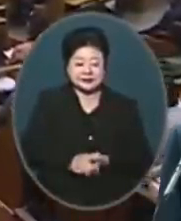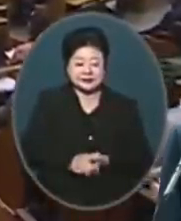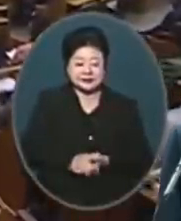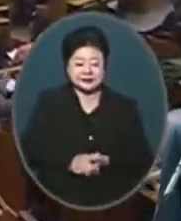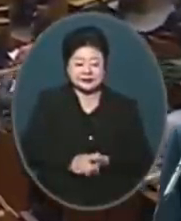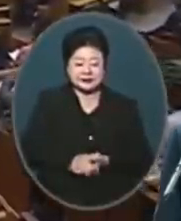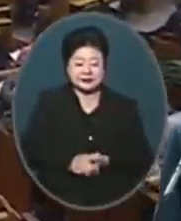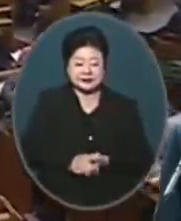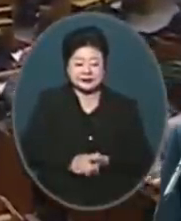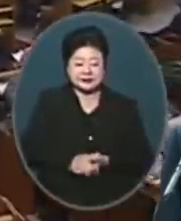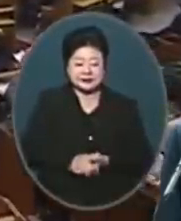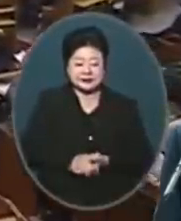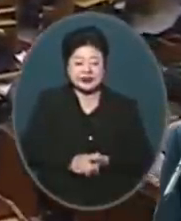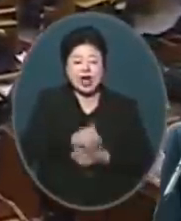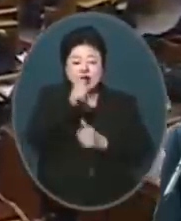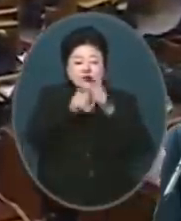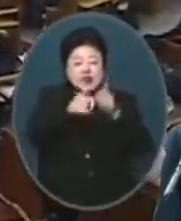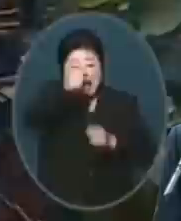조상은